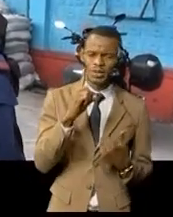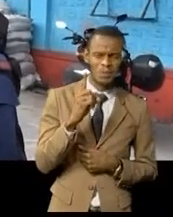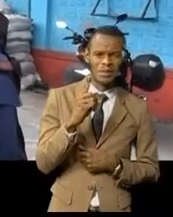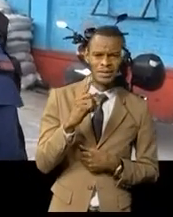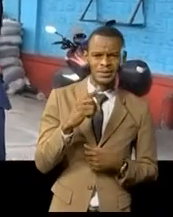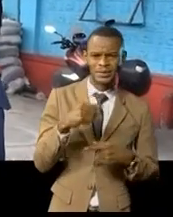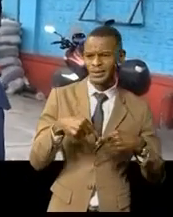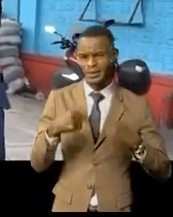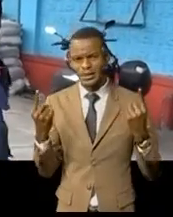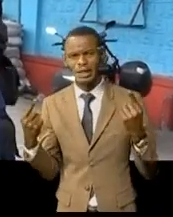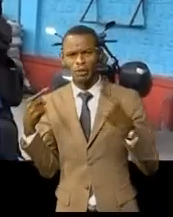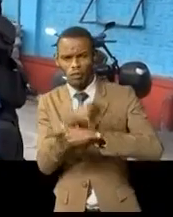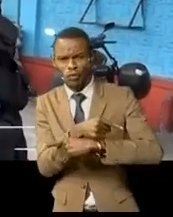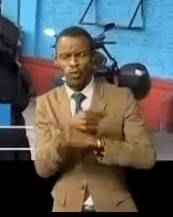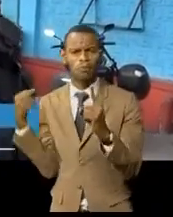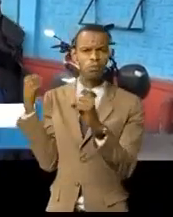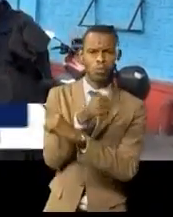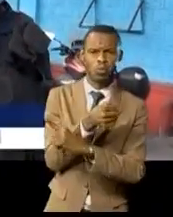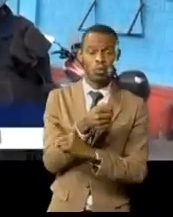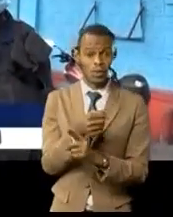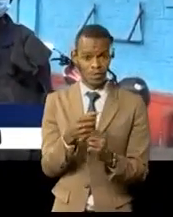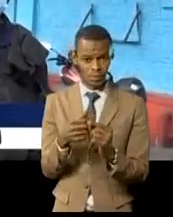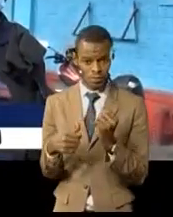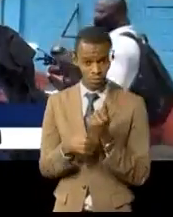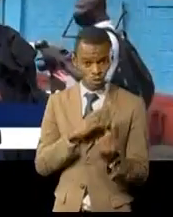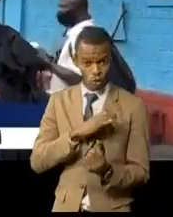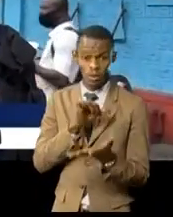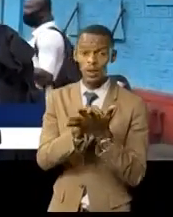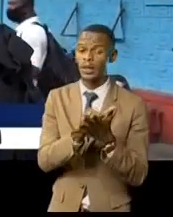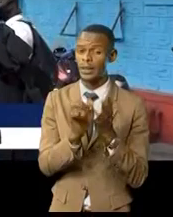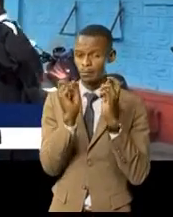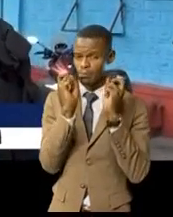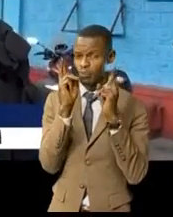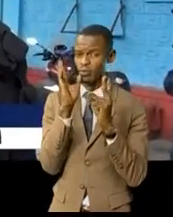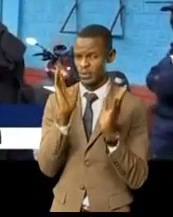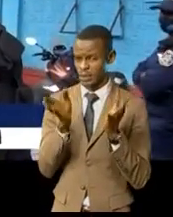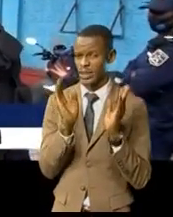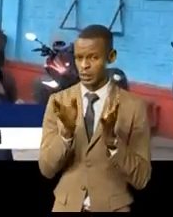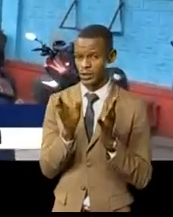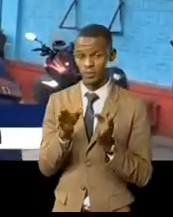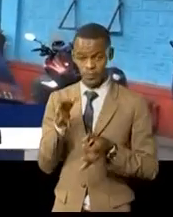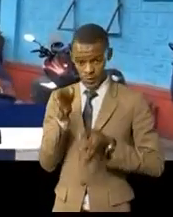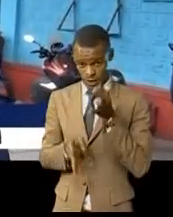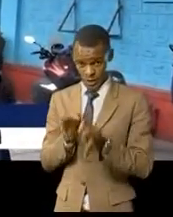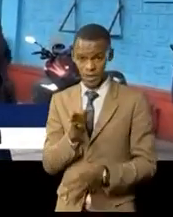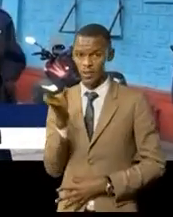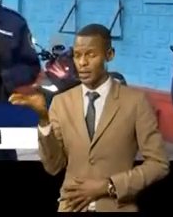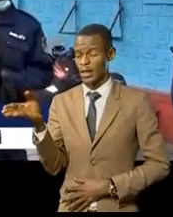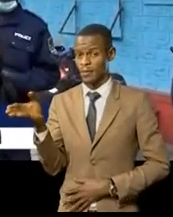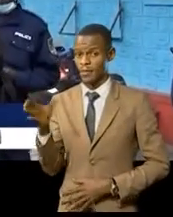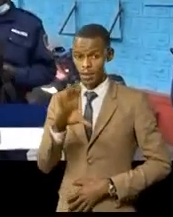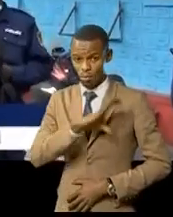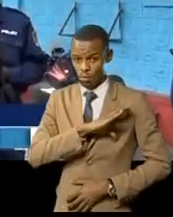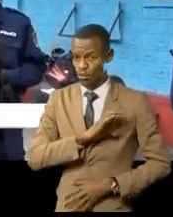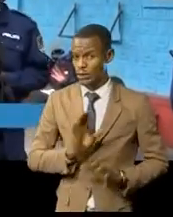ces personnes. La justice est sur leur chemin. La police utilisera tous les moyens légaux pour mettre hors